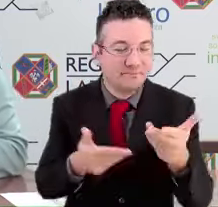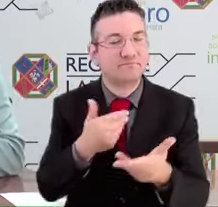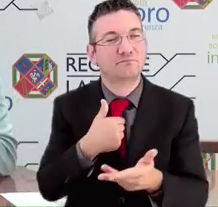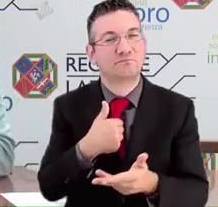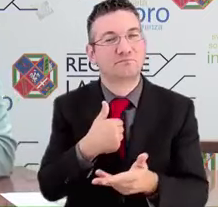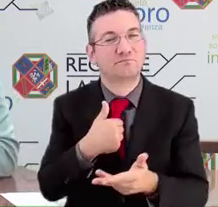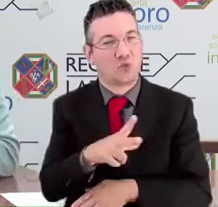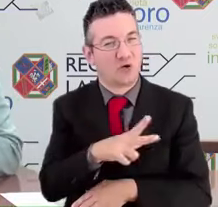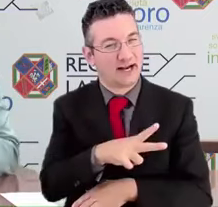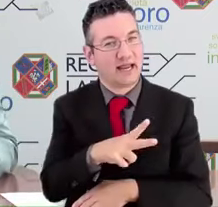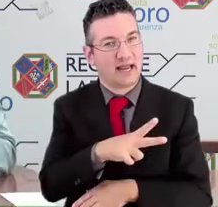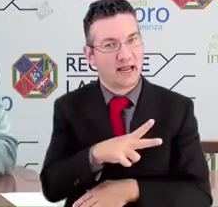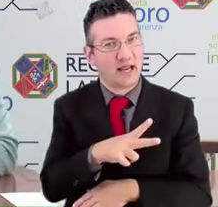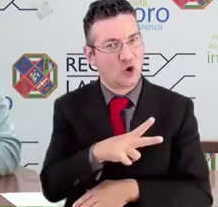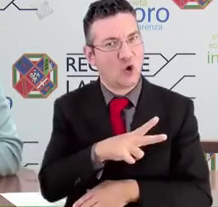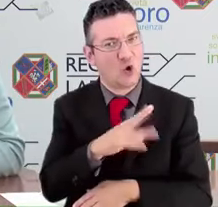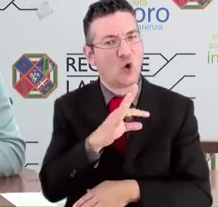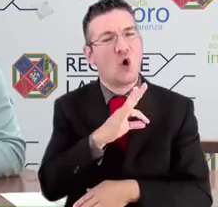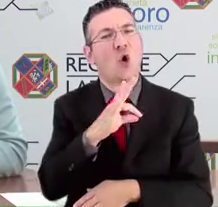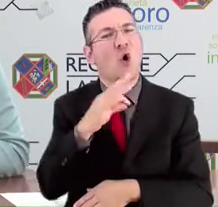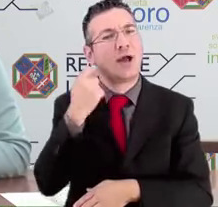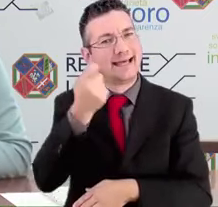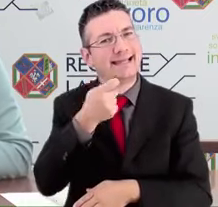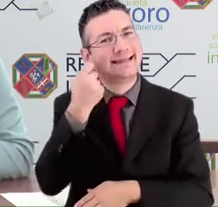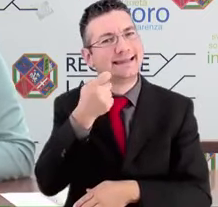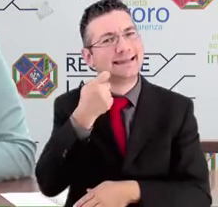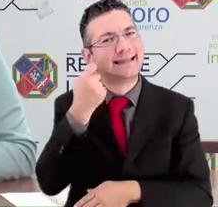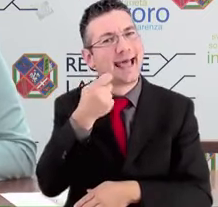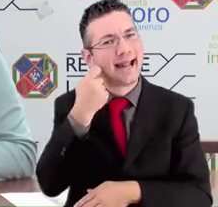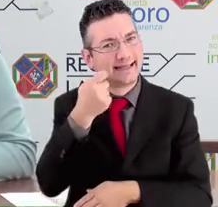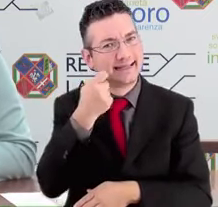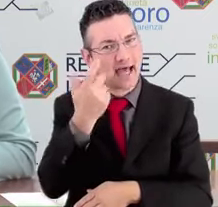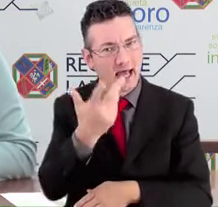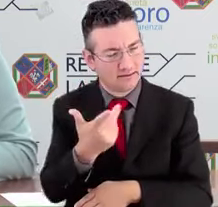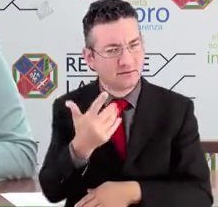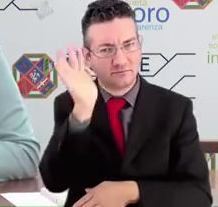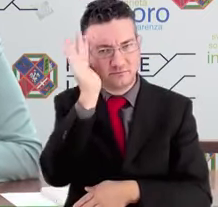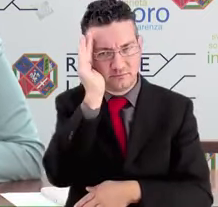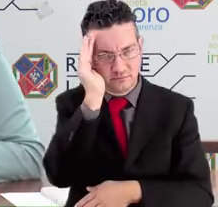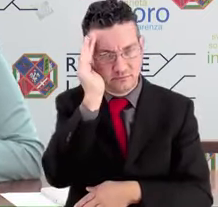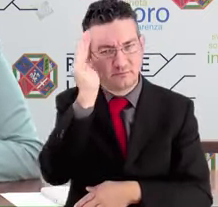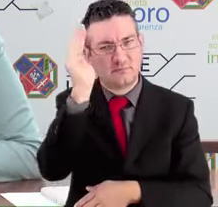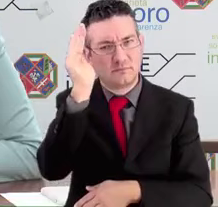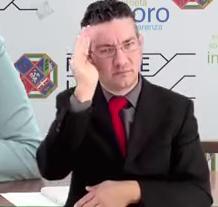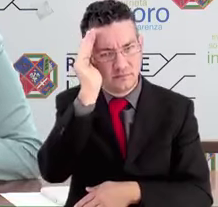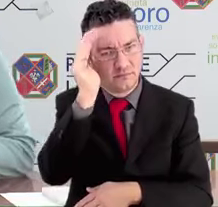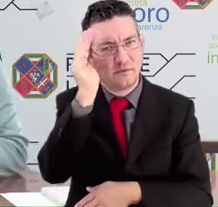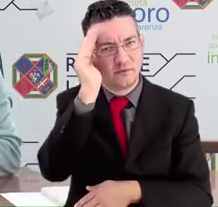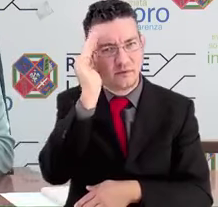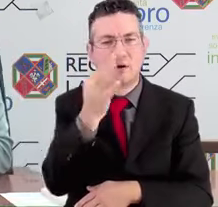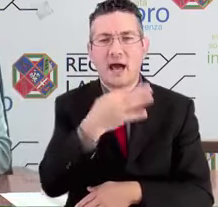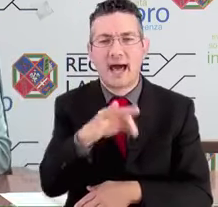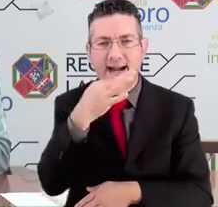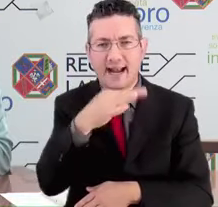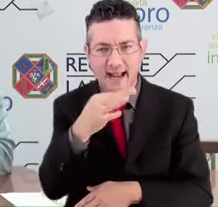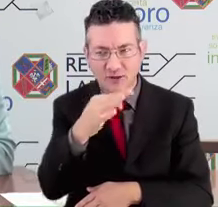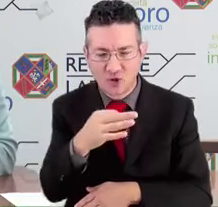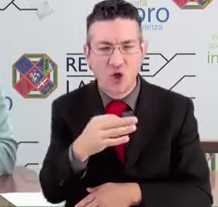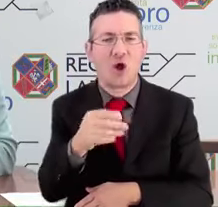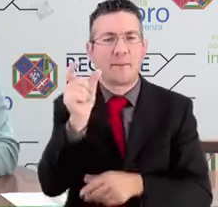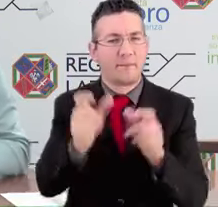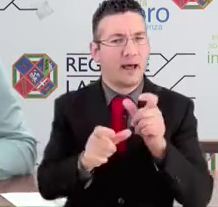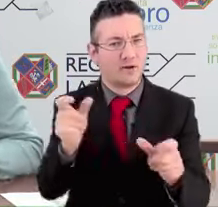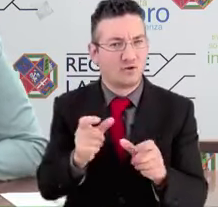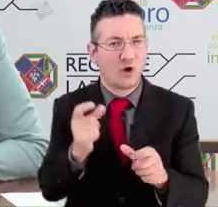proficuo e stato interessante anche ascoltare gli interventi di insomma dei relatori delle persone che sono intervenute a